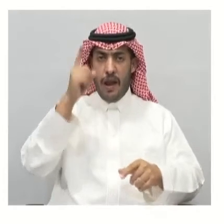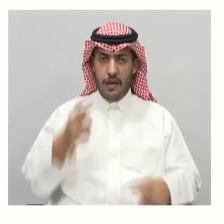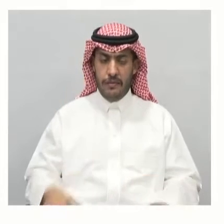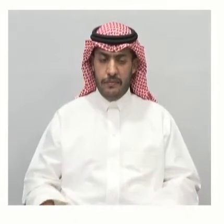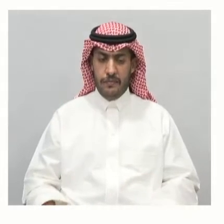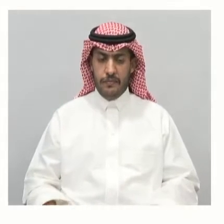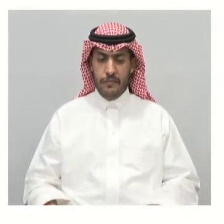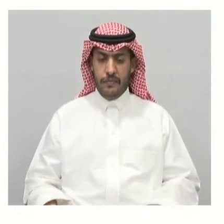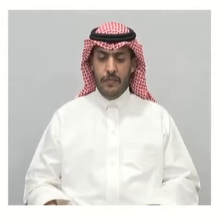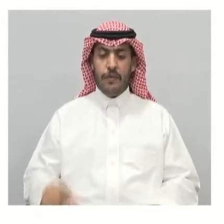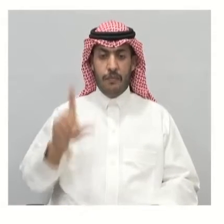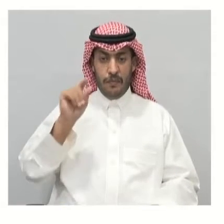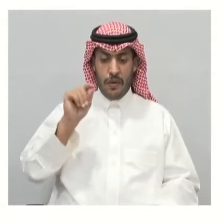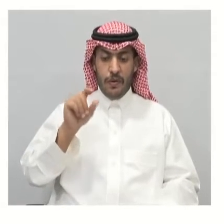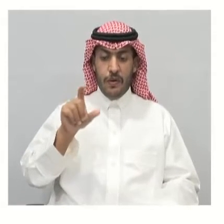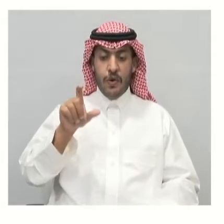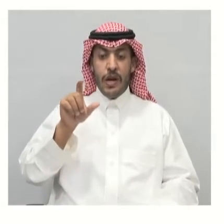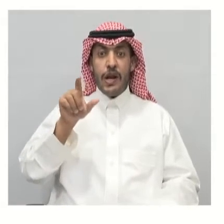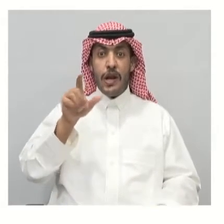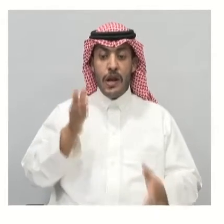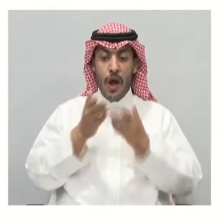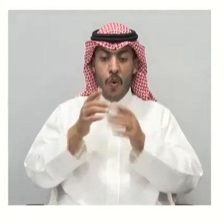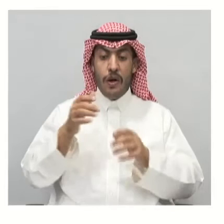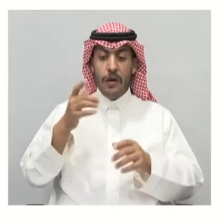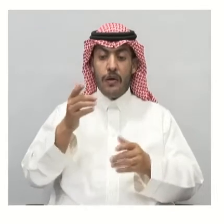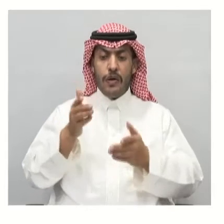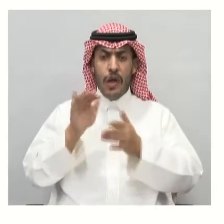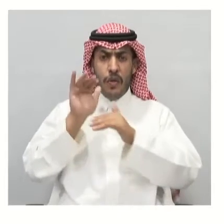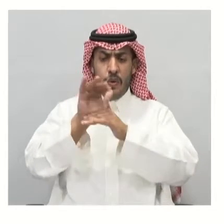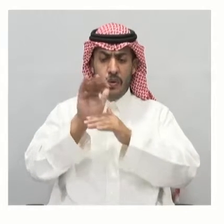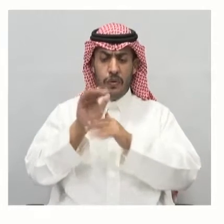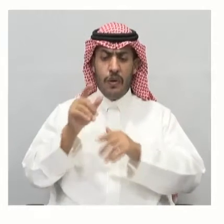الله ممتاز نوح يدعو قومه 950